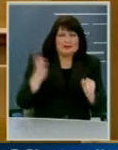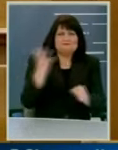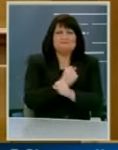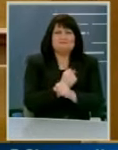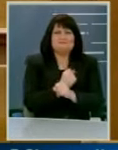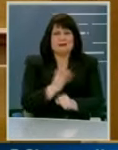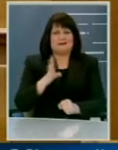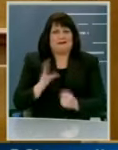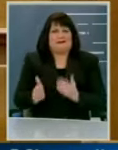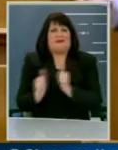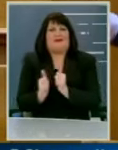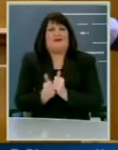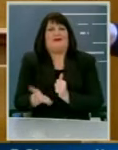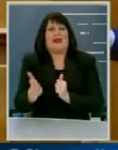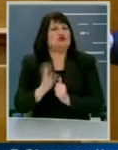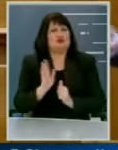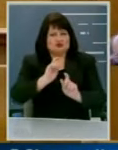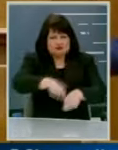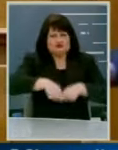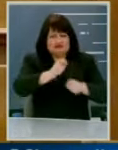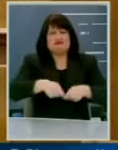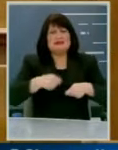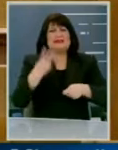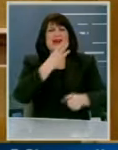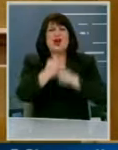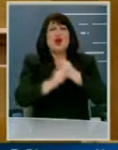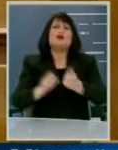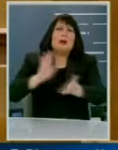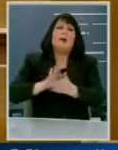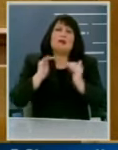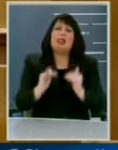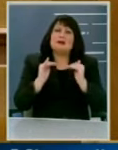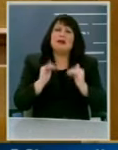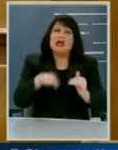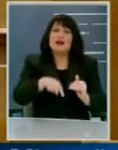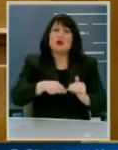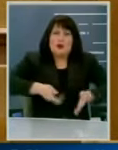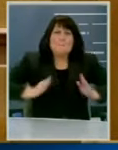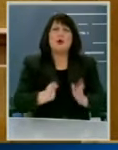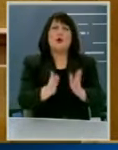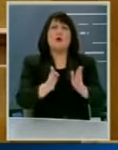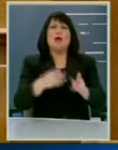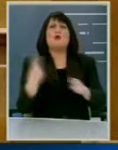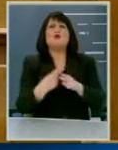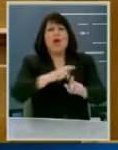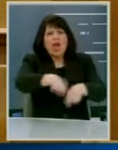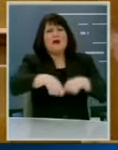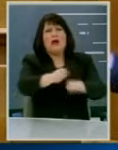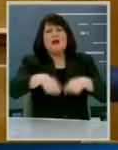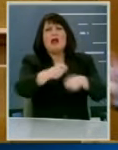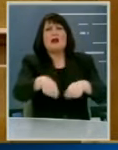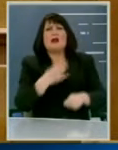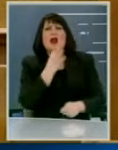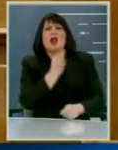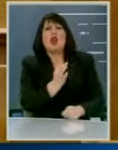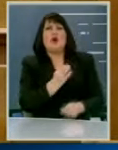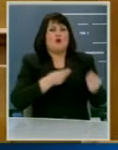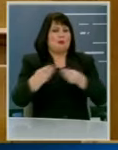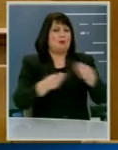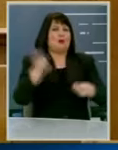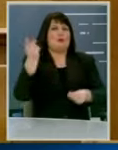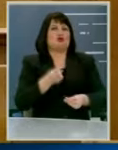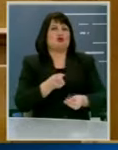τα μεγάλα έργα που είχαν κολλήσει επί τριετία. Και ξέρετε γιατί είχαν κολλήσει τα μεγάλα έργα? Επειδή δεν τα βρίσκατε στη μοιρασιά, γι'